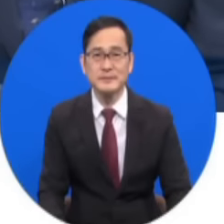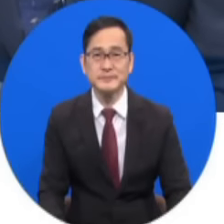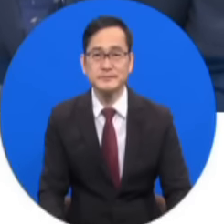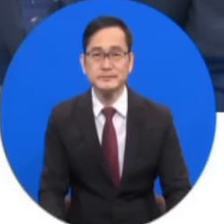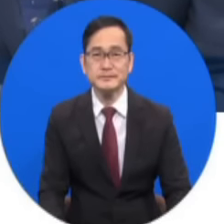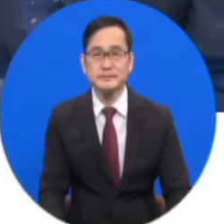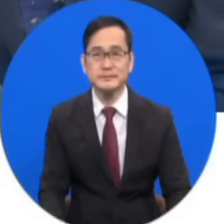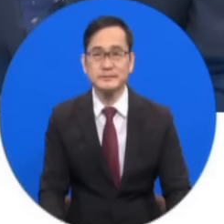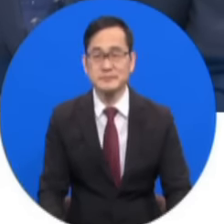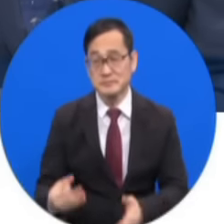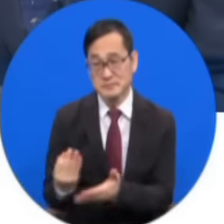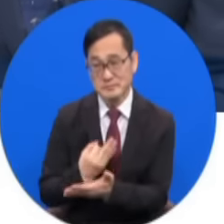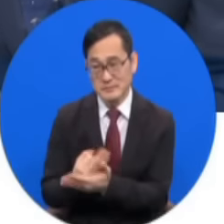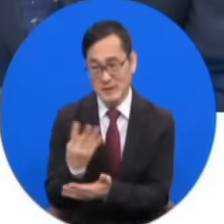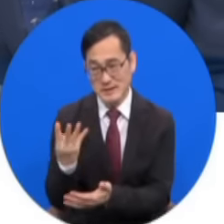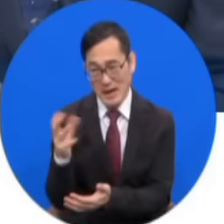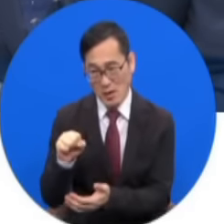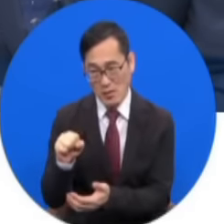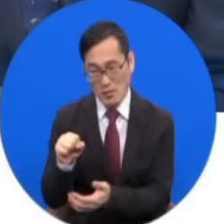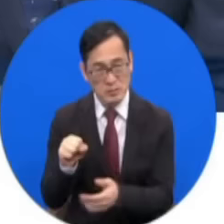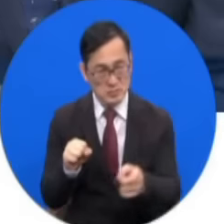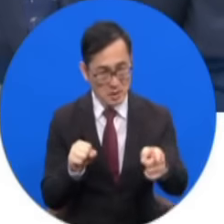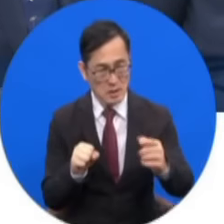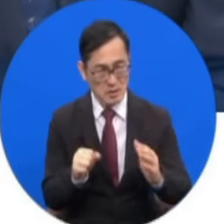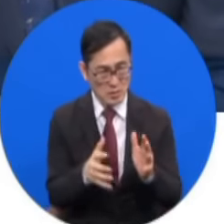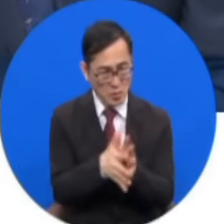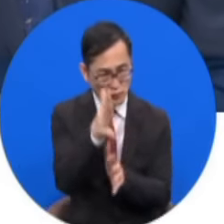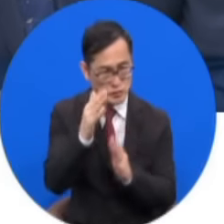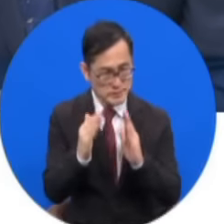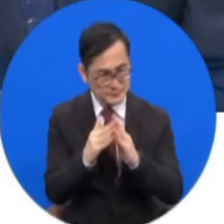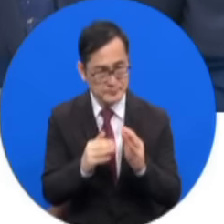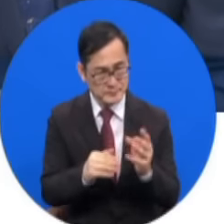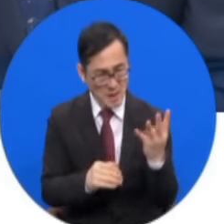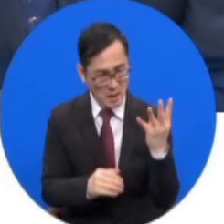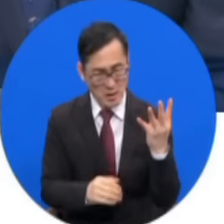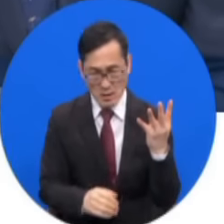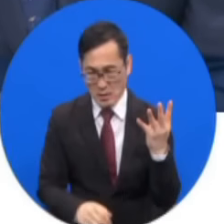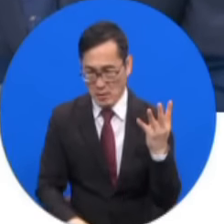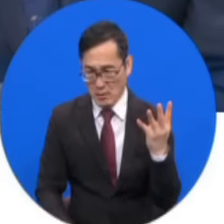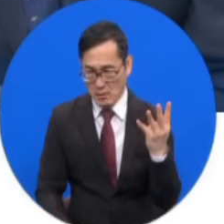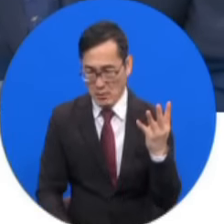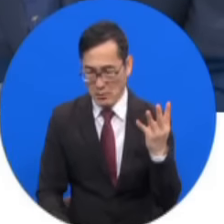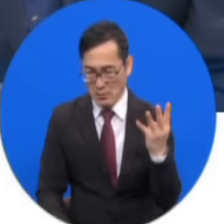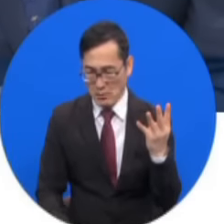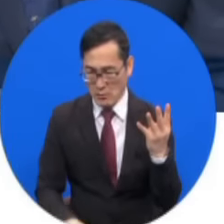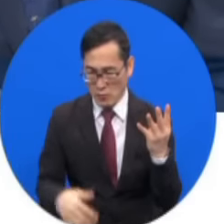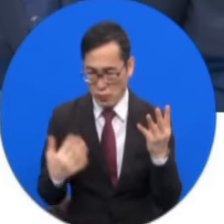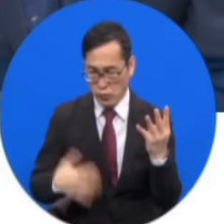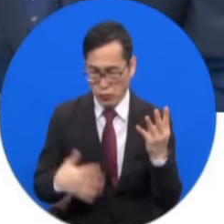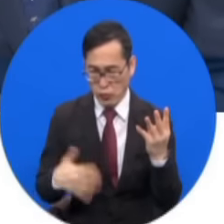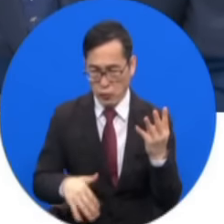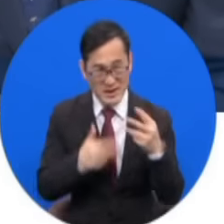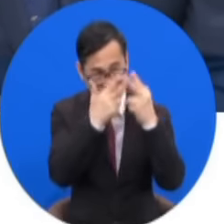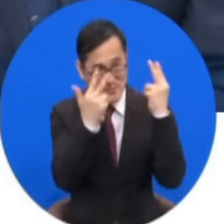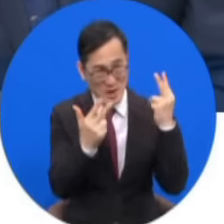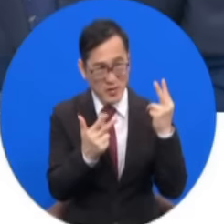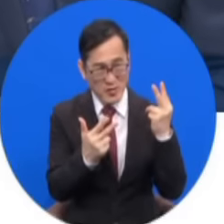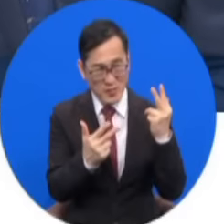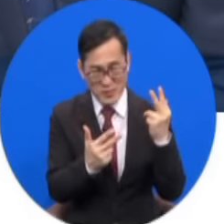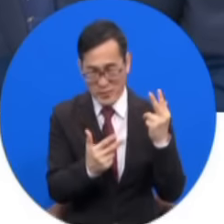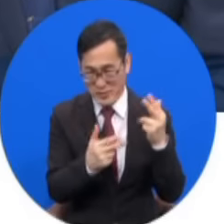급여소득이 총합에 사 밖에 안 되는데 80억 자산 이렇게 바로 연결시키고 이재명 대표의 특수 관계를 연결시켜서